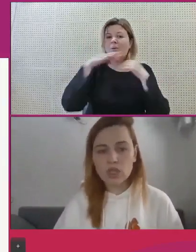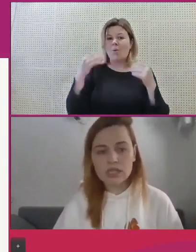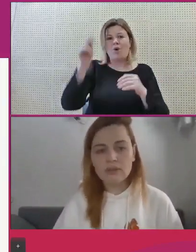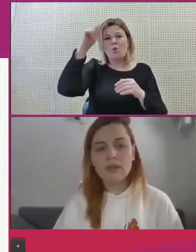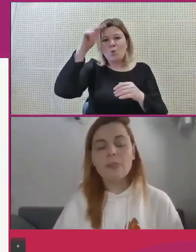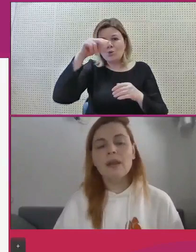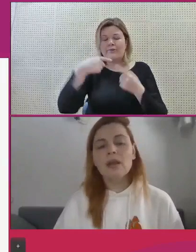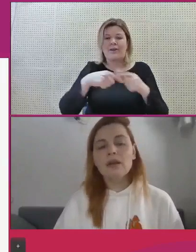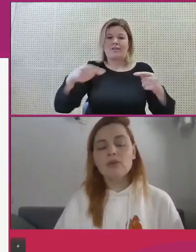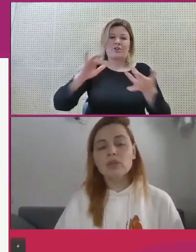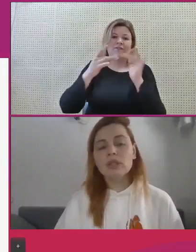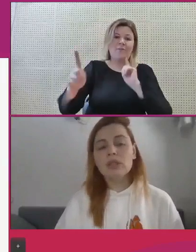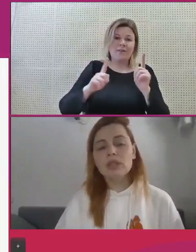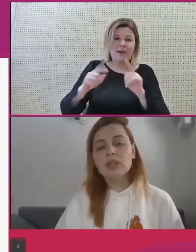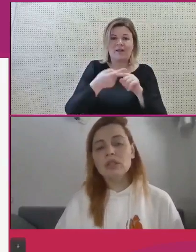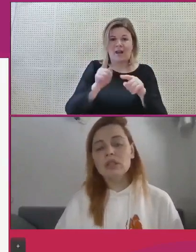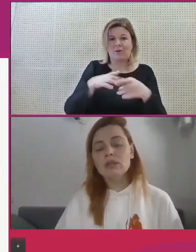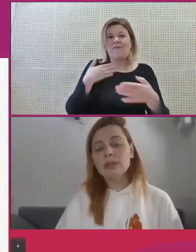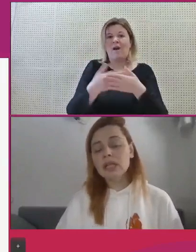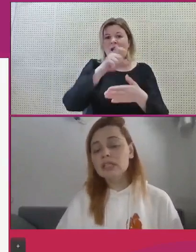могут поучаствовать. Вот. И